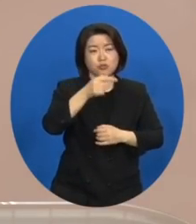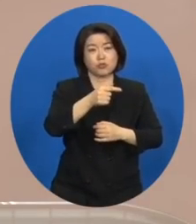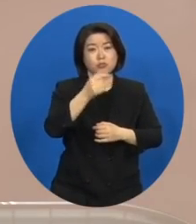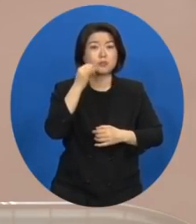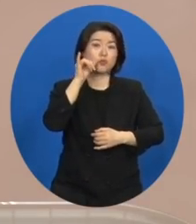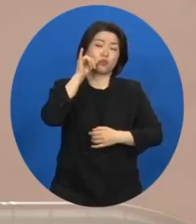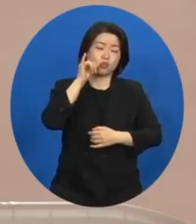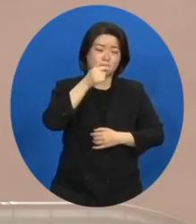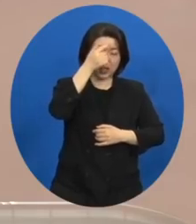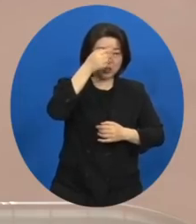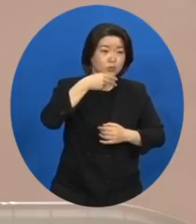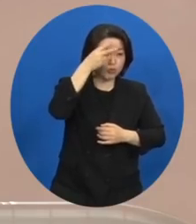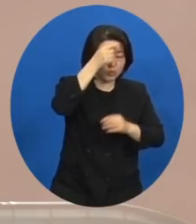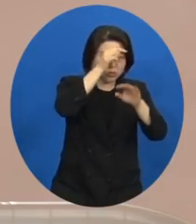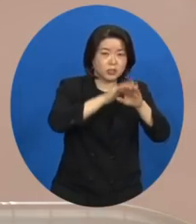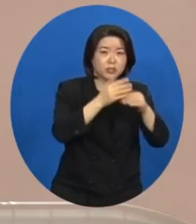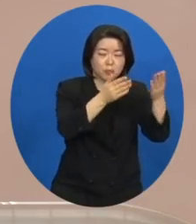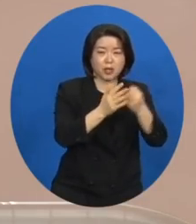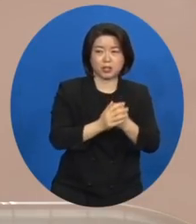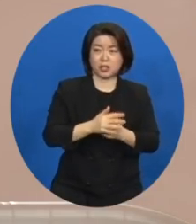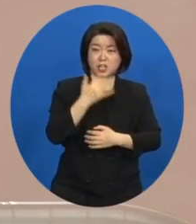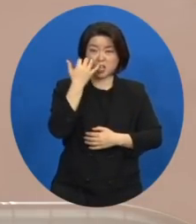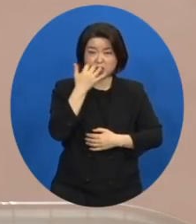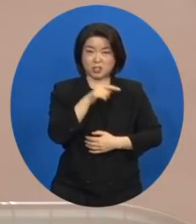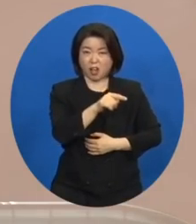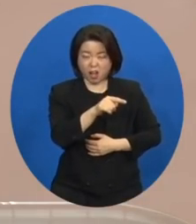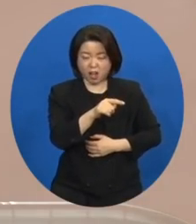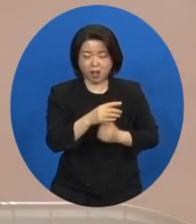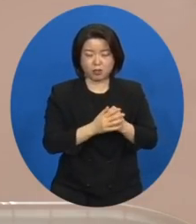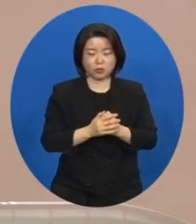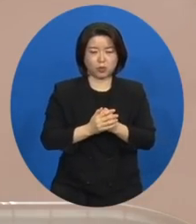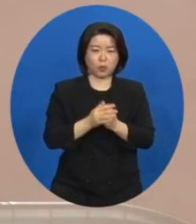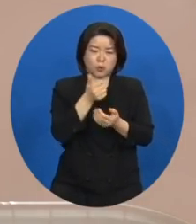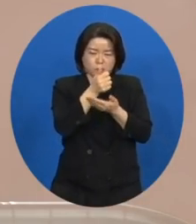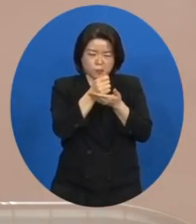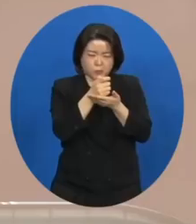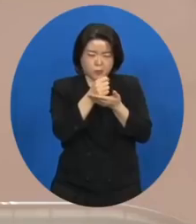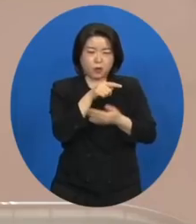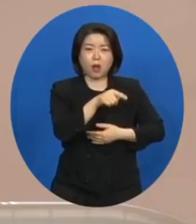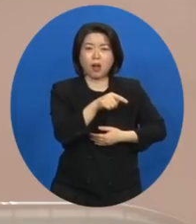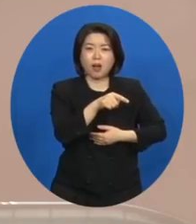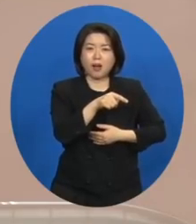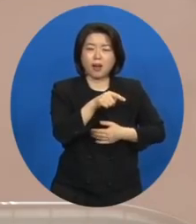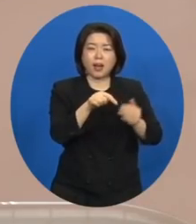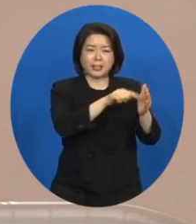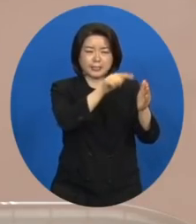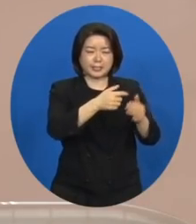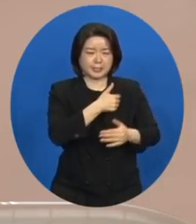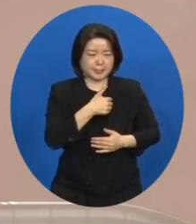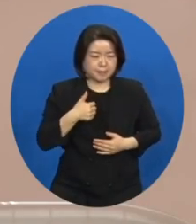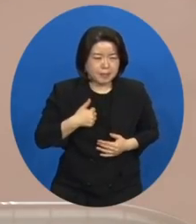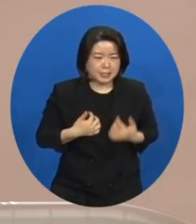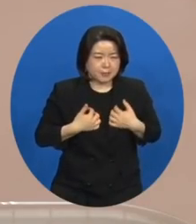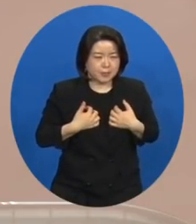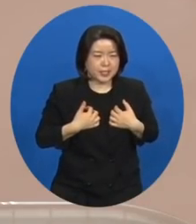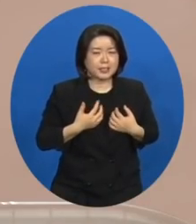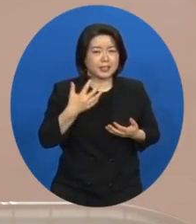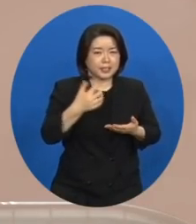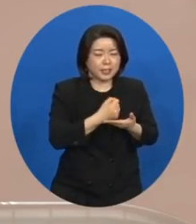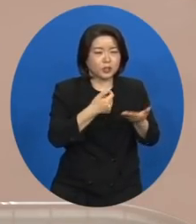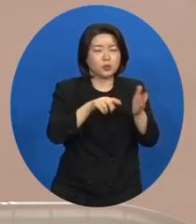음 나는 떤 선물 앱의 도박은 도박이 너무 축이 1 거기서 그 만족감 쾌락에 있는것